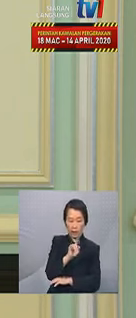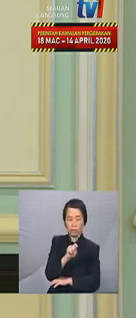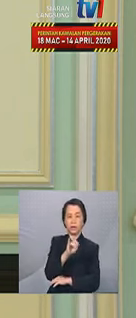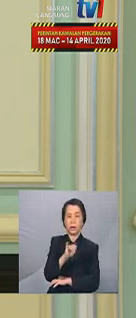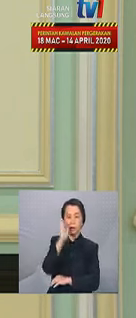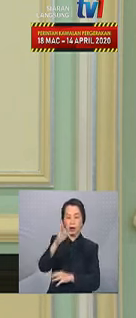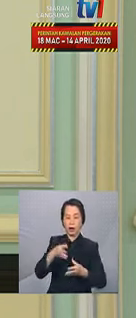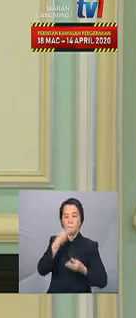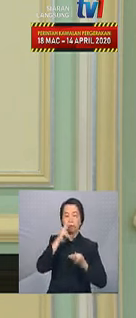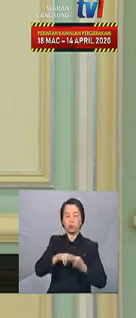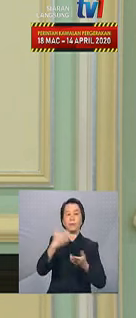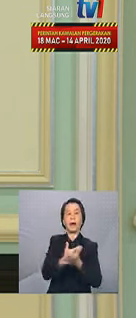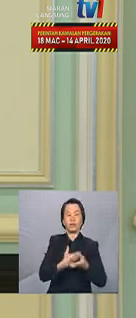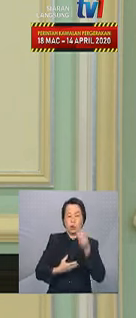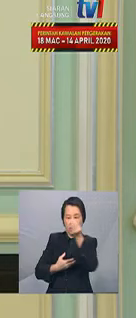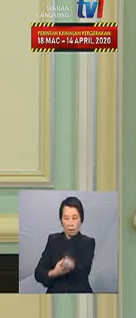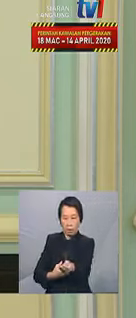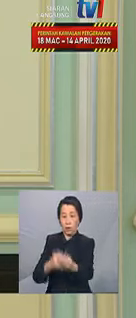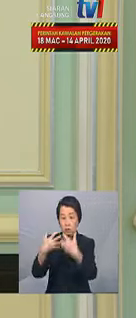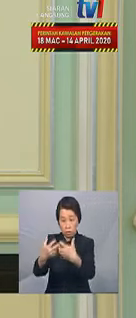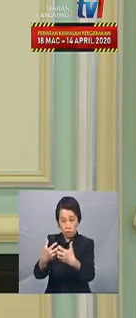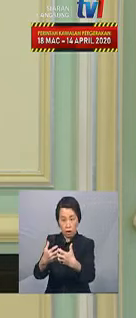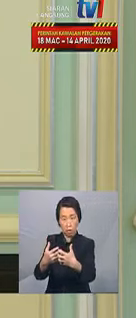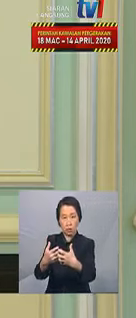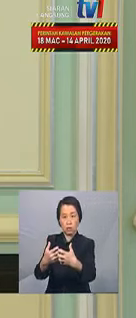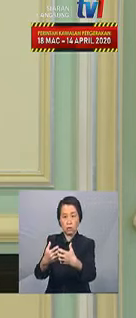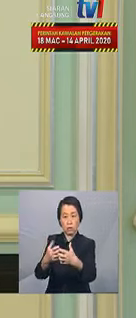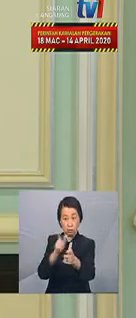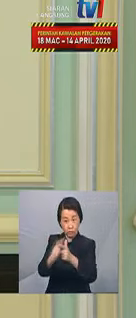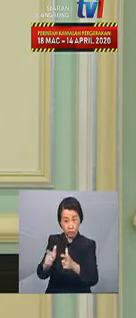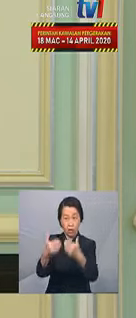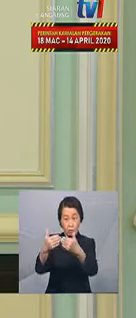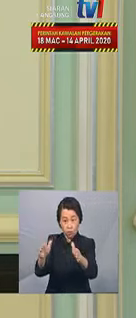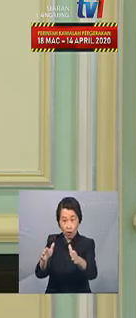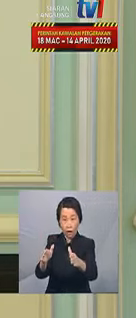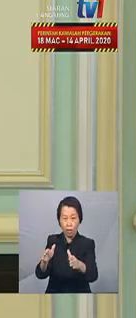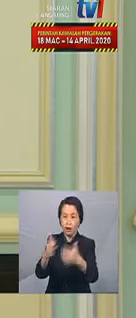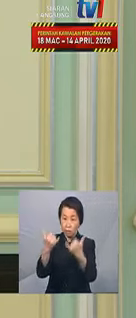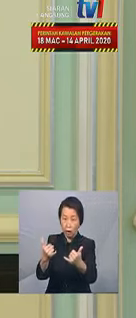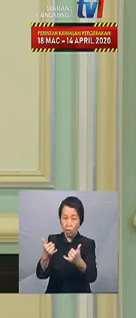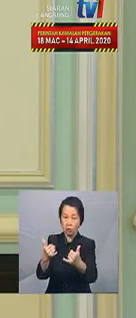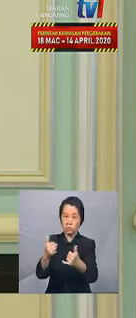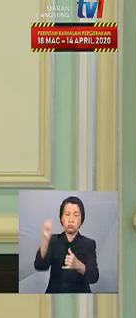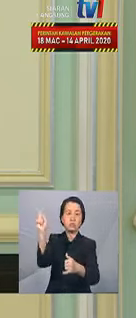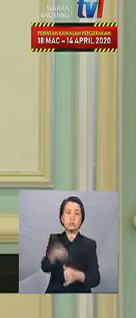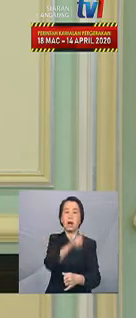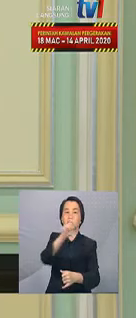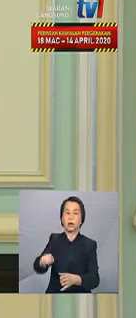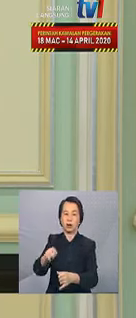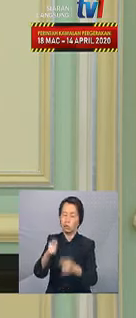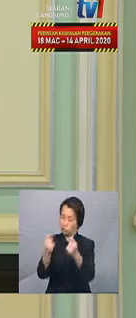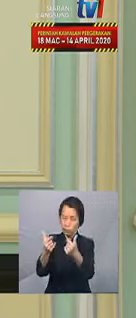merta. Jadi tidak timbul isu lagi lah tentang kilang Heineken dan Carlsberg yang beroperasi.